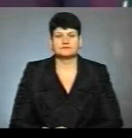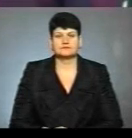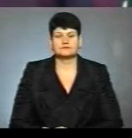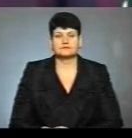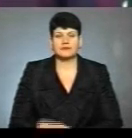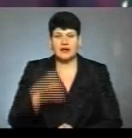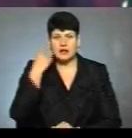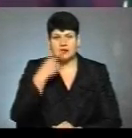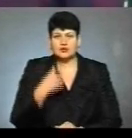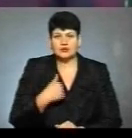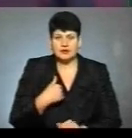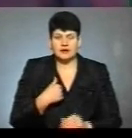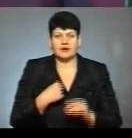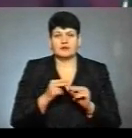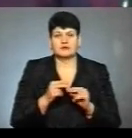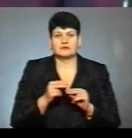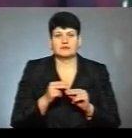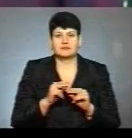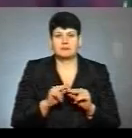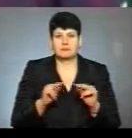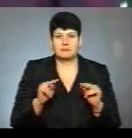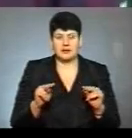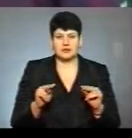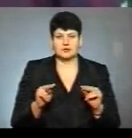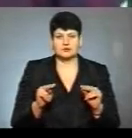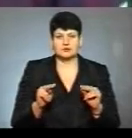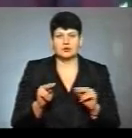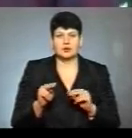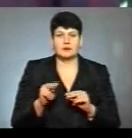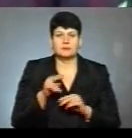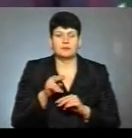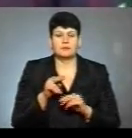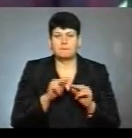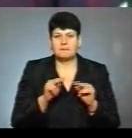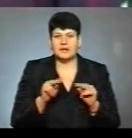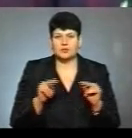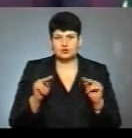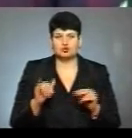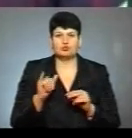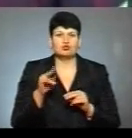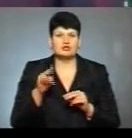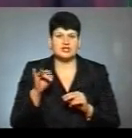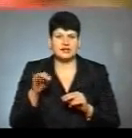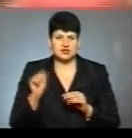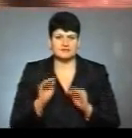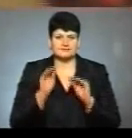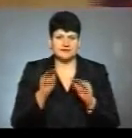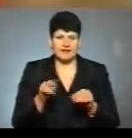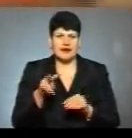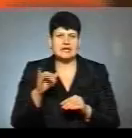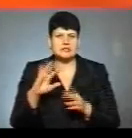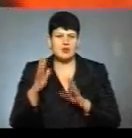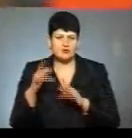Лично я то на педучилищу вішив прапор, а там на лісгоспі, там в других місцях, то другі хлопці.